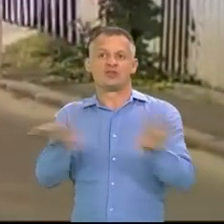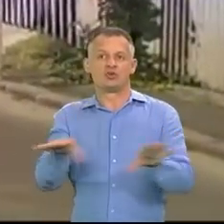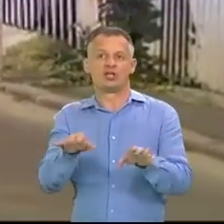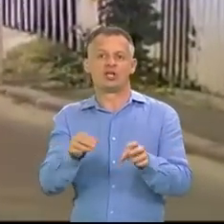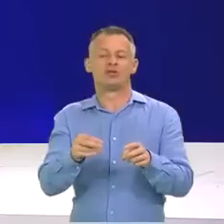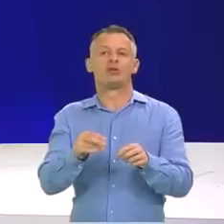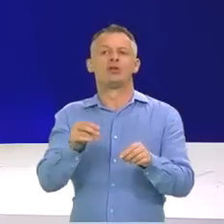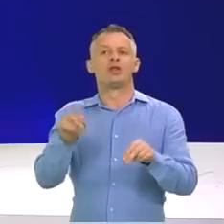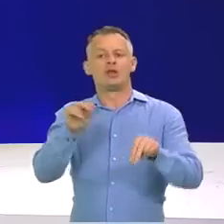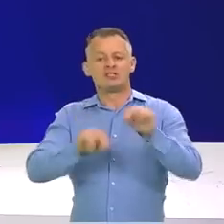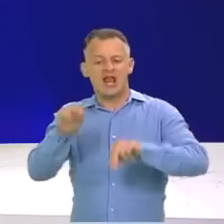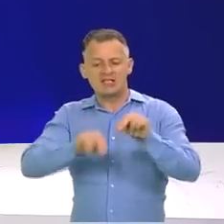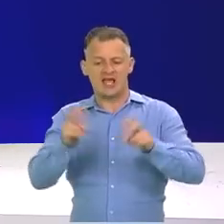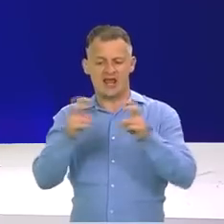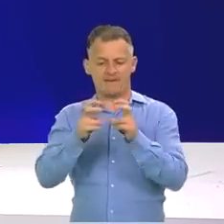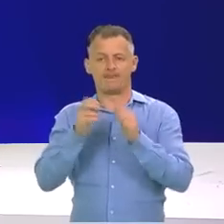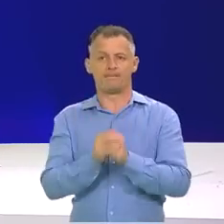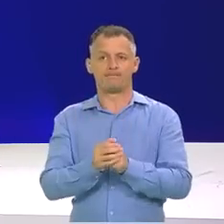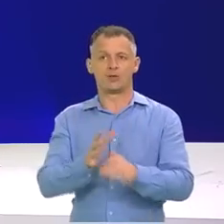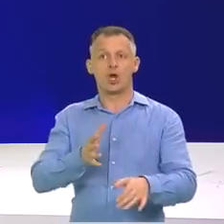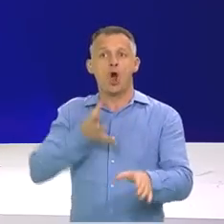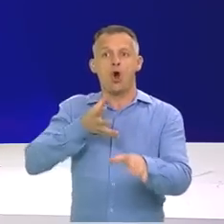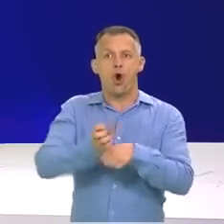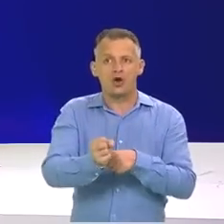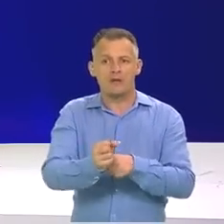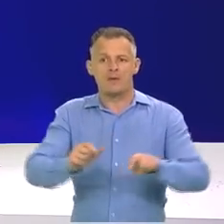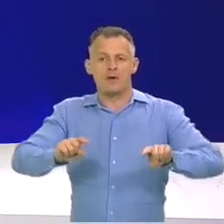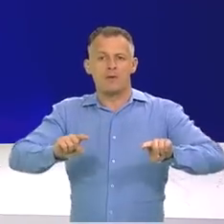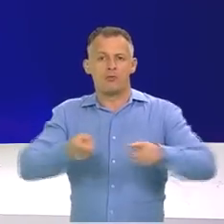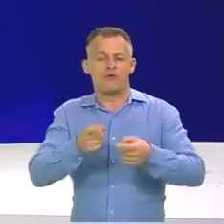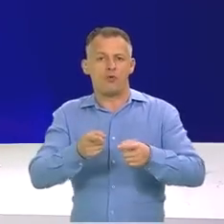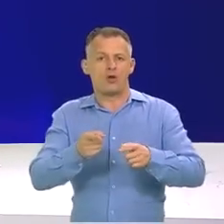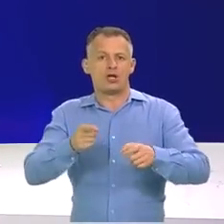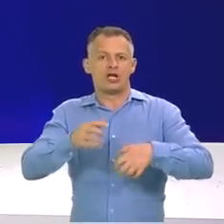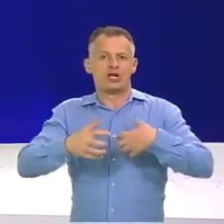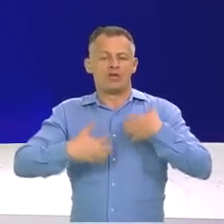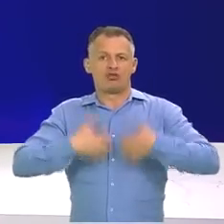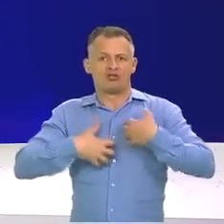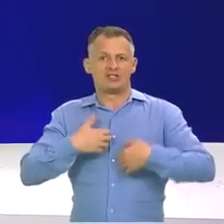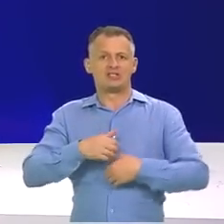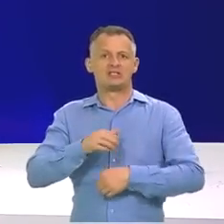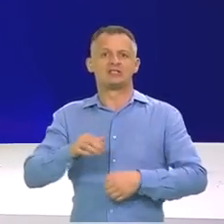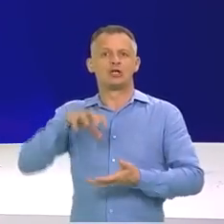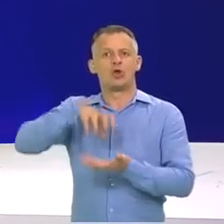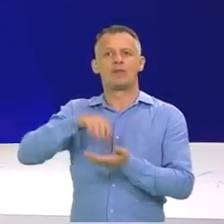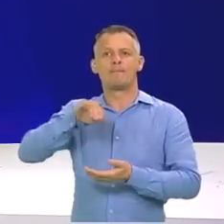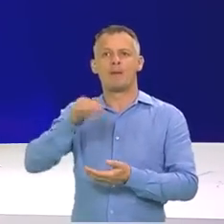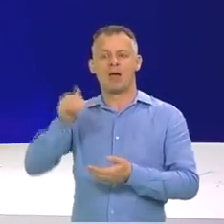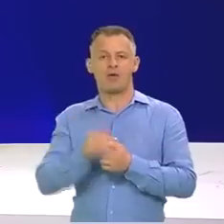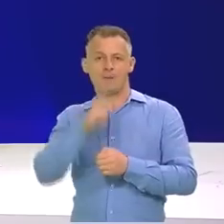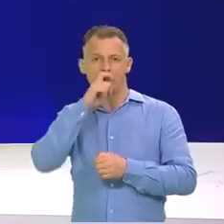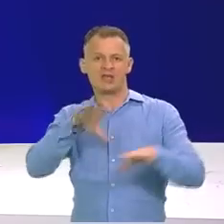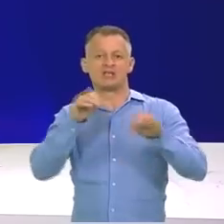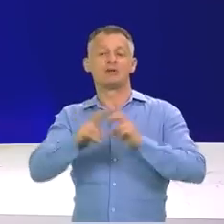electrice. O crimă pune pe jar stațiunea Mamaia. Un bărbat de 69 de ani a fost găsit mort la baza sportivă